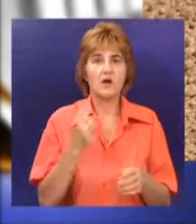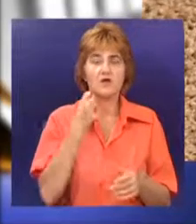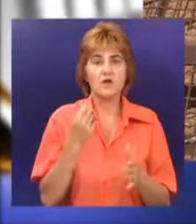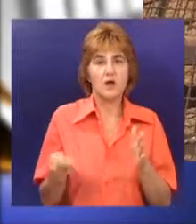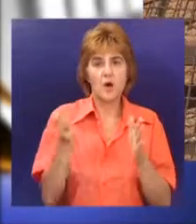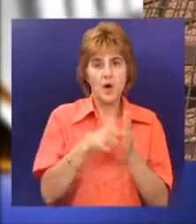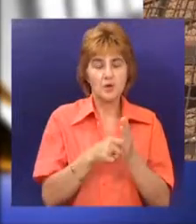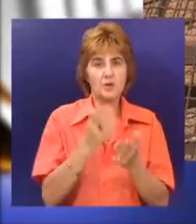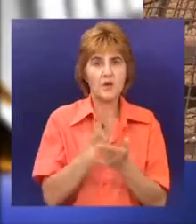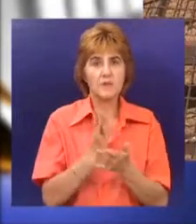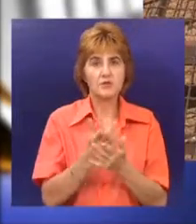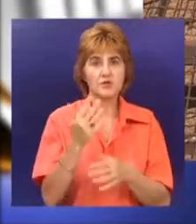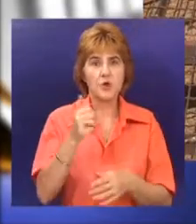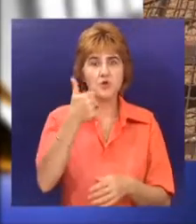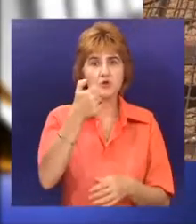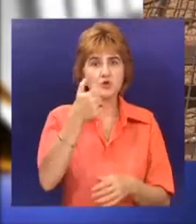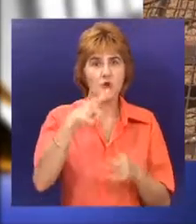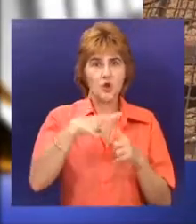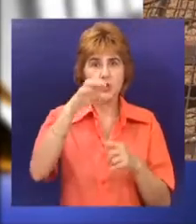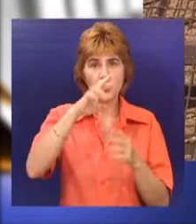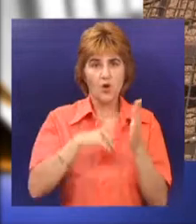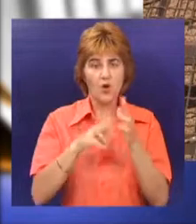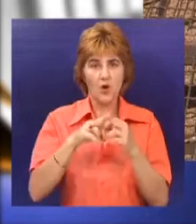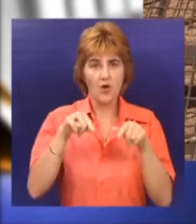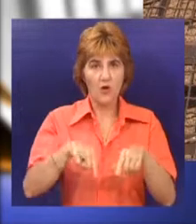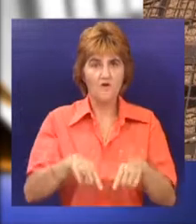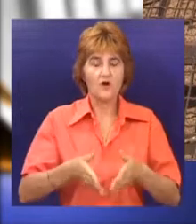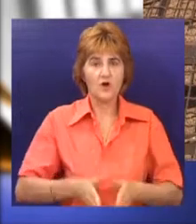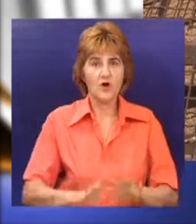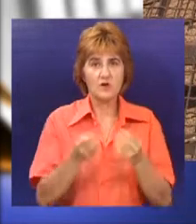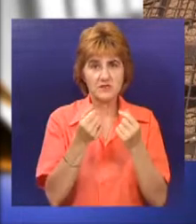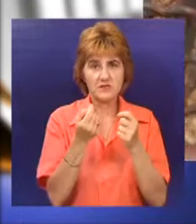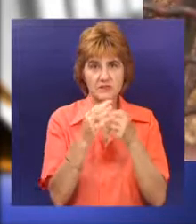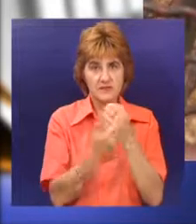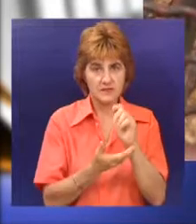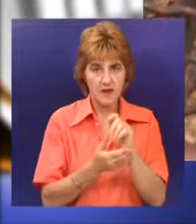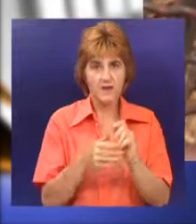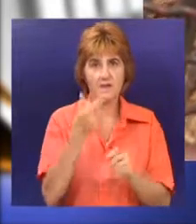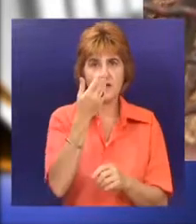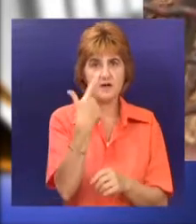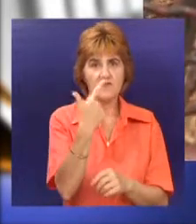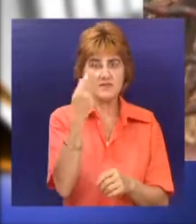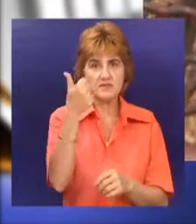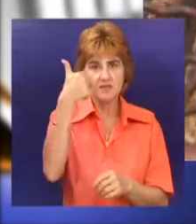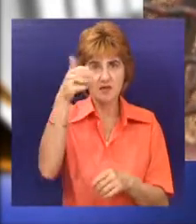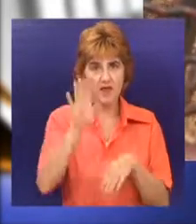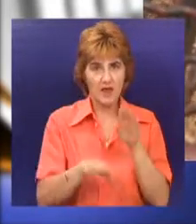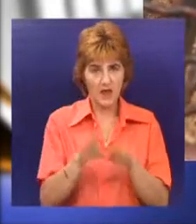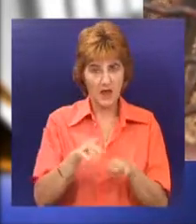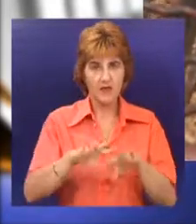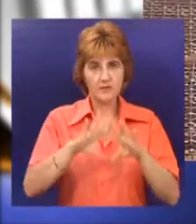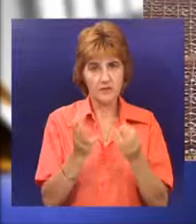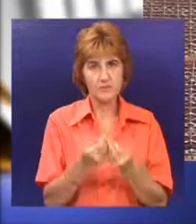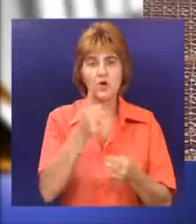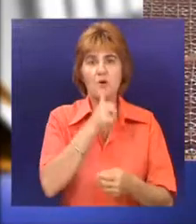robne rezerve otkupi 100.000 tona merkantilne pšenice ovogodišnjeg roda po ceni od 20 dinara za kilogram, uključujući i porez